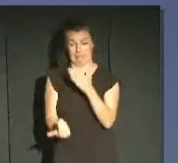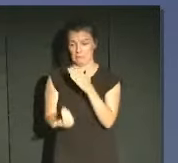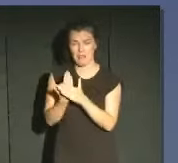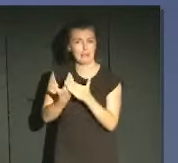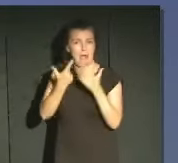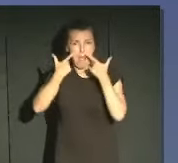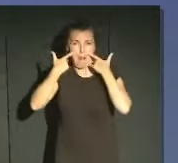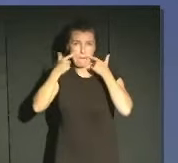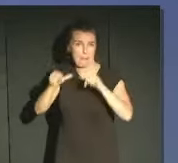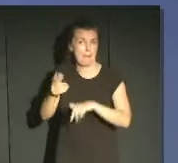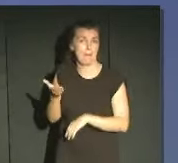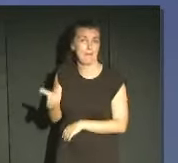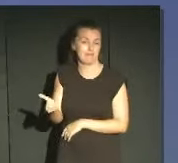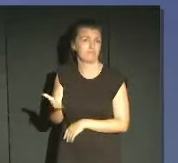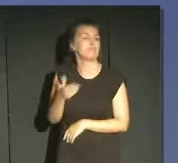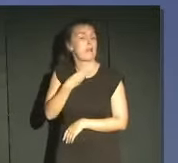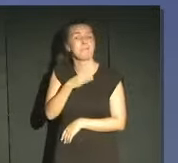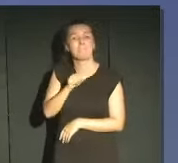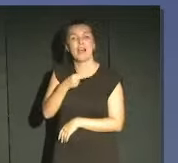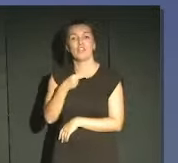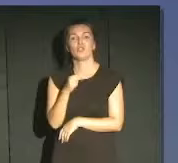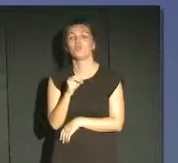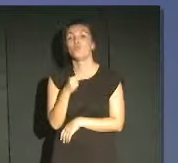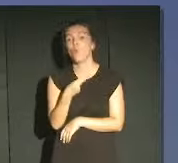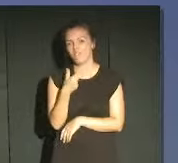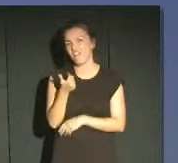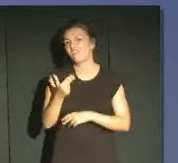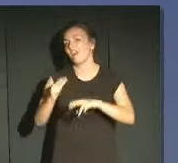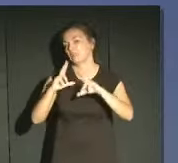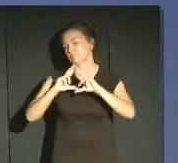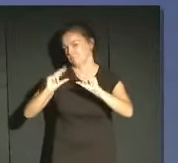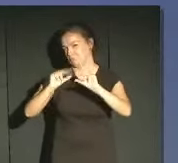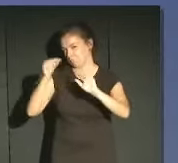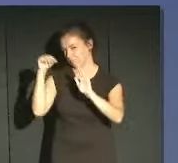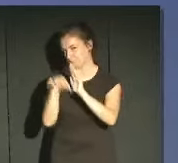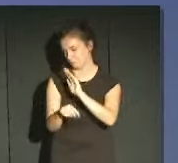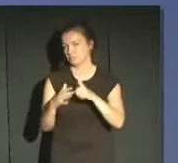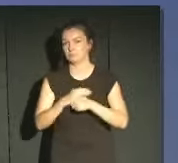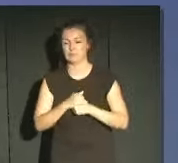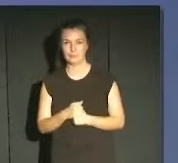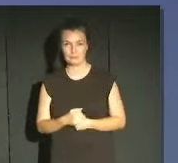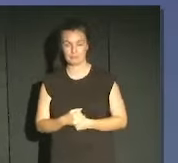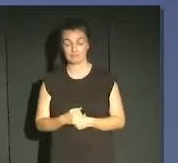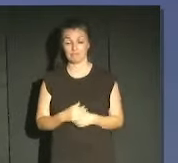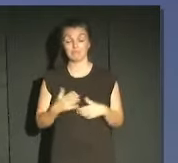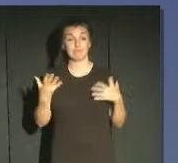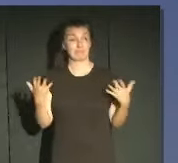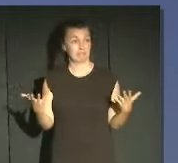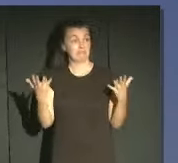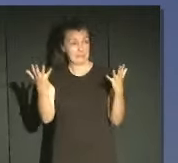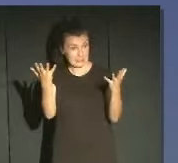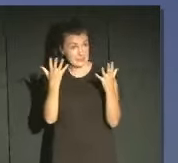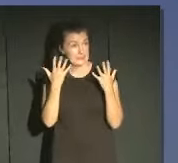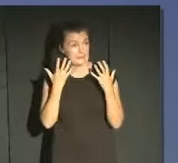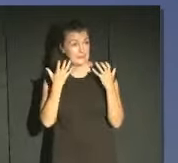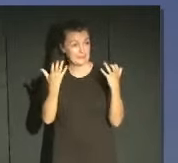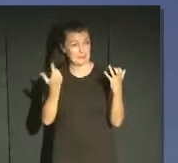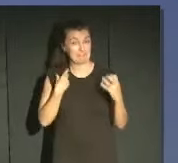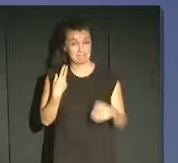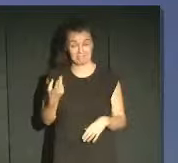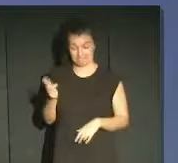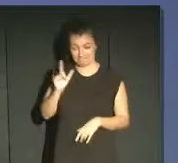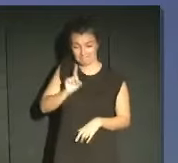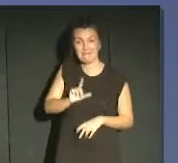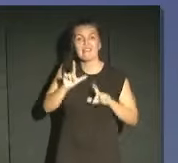matin je laisserai Manon au en parler alors si nous sommes ici c'est évidemment parce que